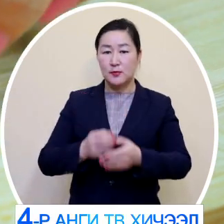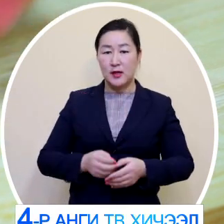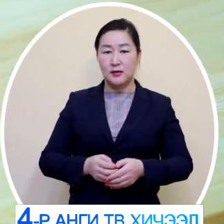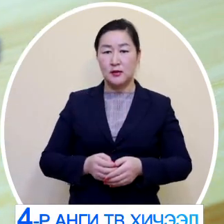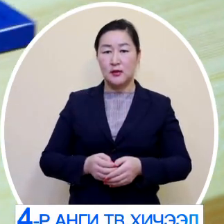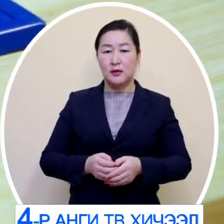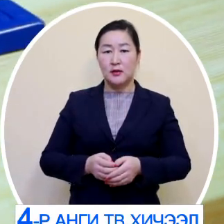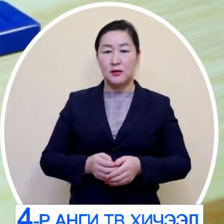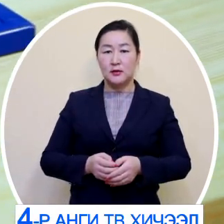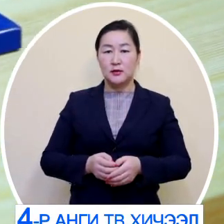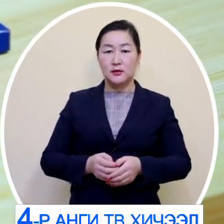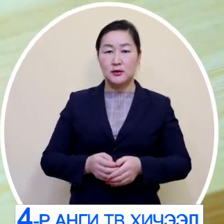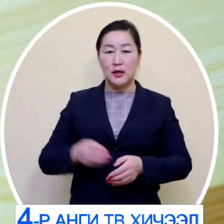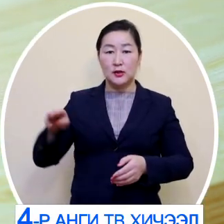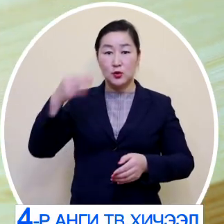За, ахиад тараараа хөтлөө.